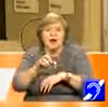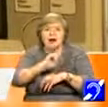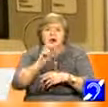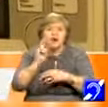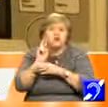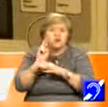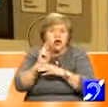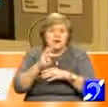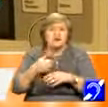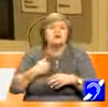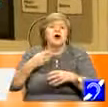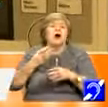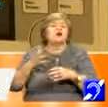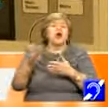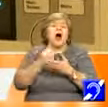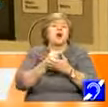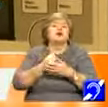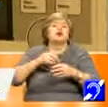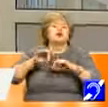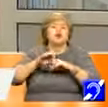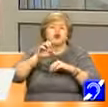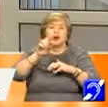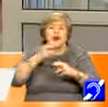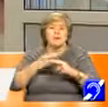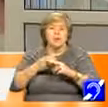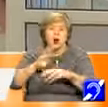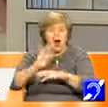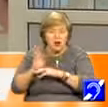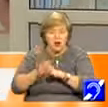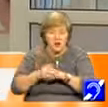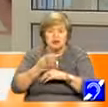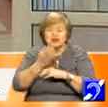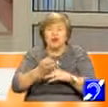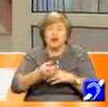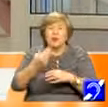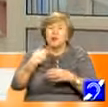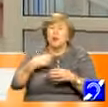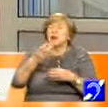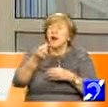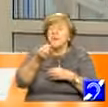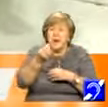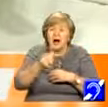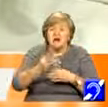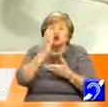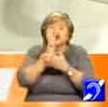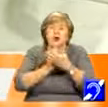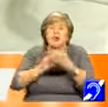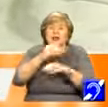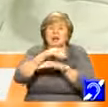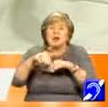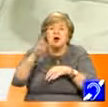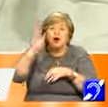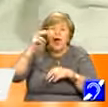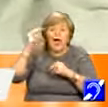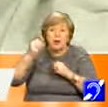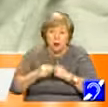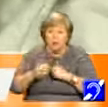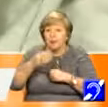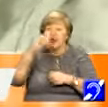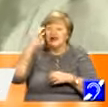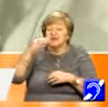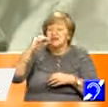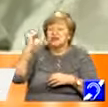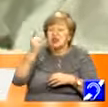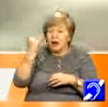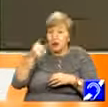infectarea și decesul bărbatului și a cerut daune de jumătate de milion de euro. Pe 10 ianuarie, Tribunalul